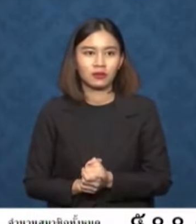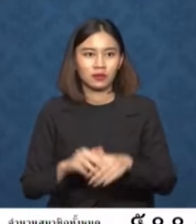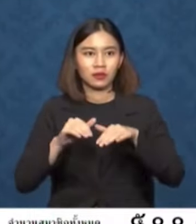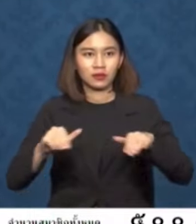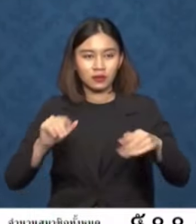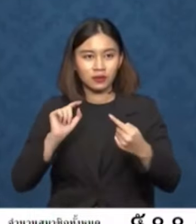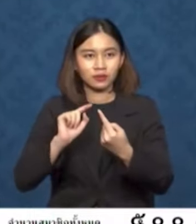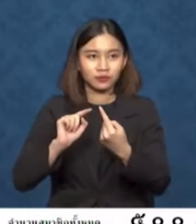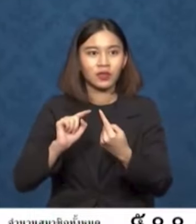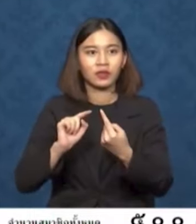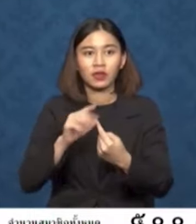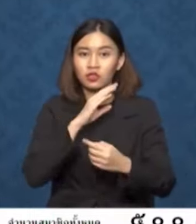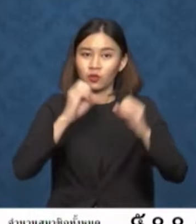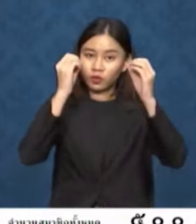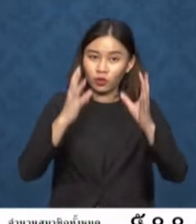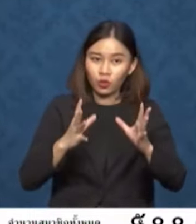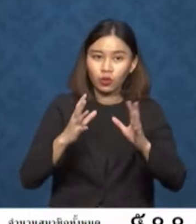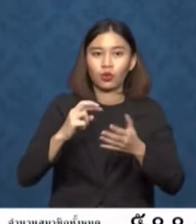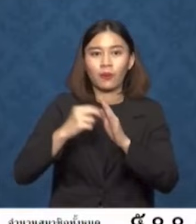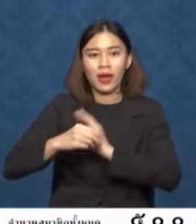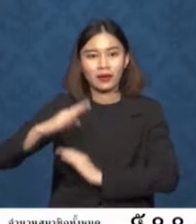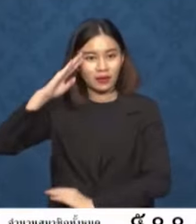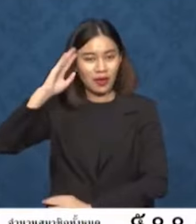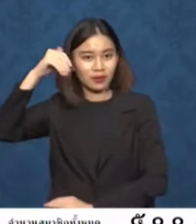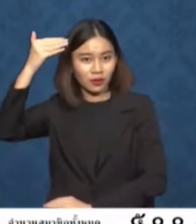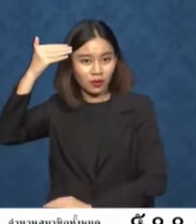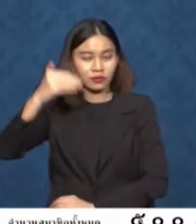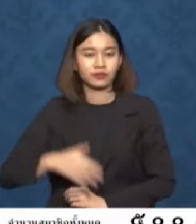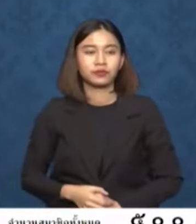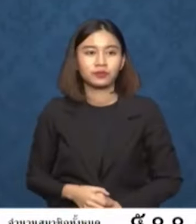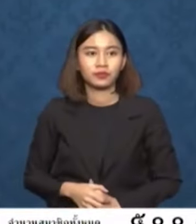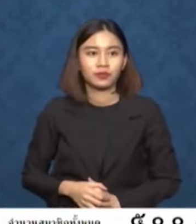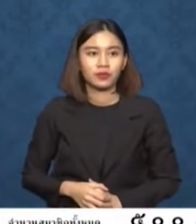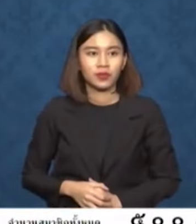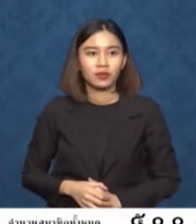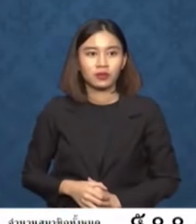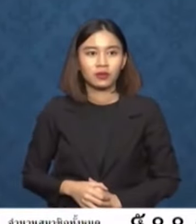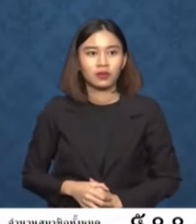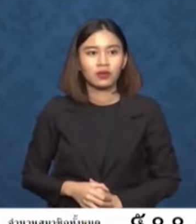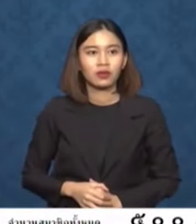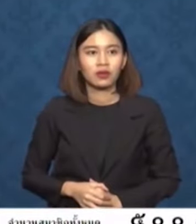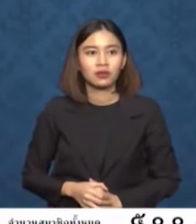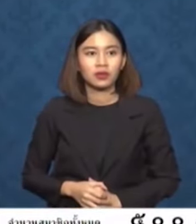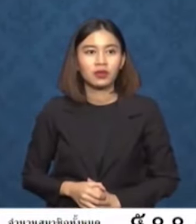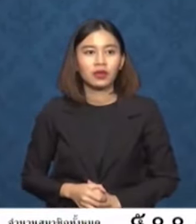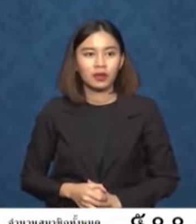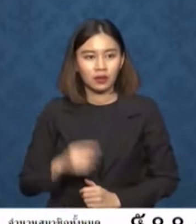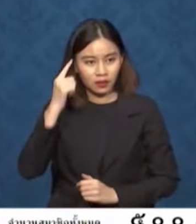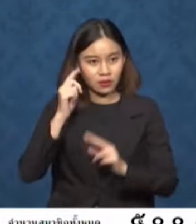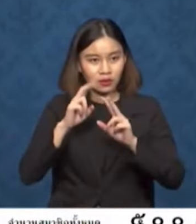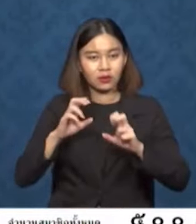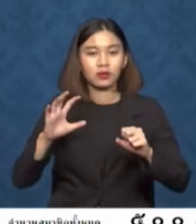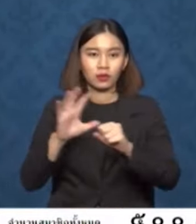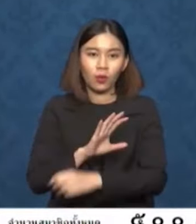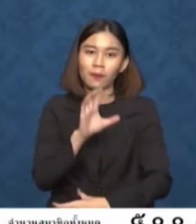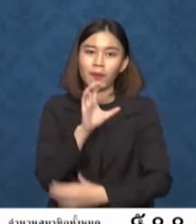ไปฝึกทหารหมดคุณจะเป็นครูได้คุณต้องเป็นทหารก่อน 6เดือนยังดีอย่างเงี้ยเพราะนั้นผมเลยคิดว่าให้มันสมดุลเรา